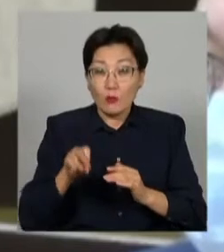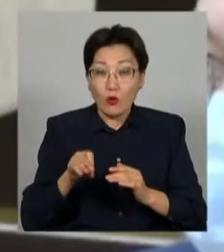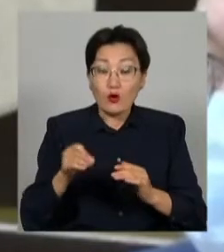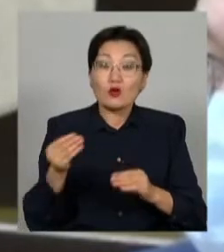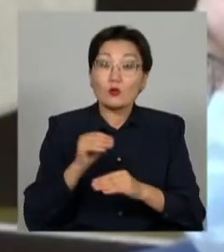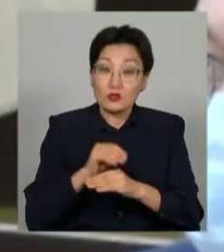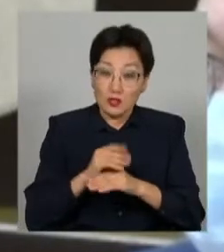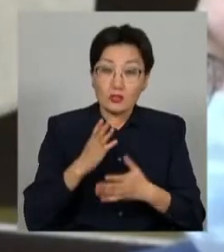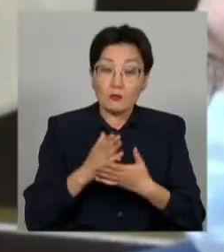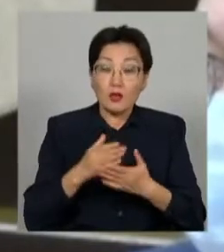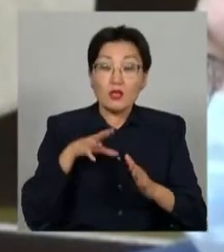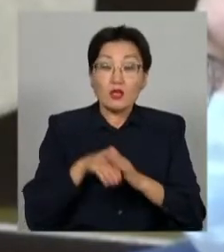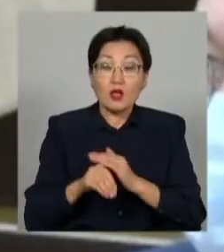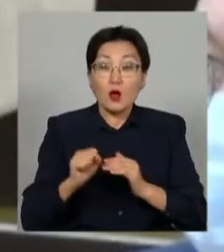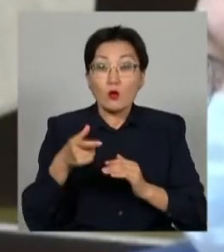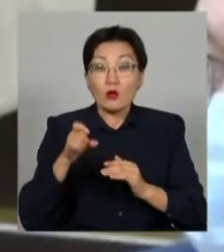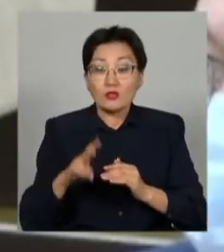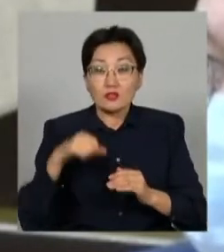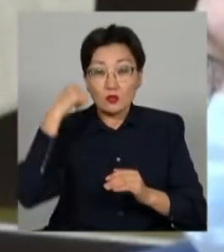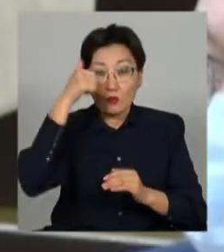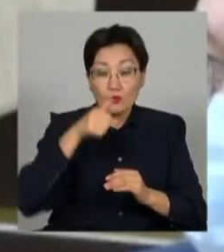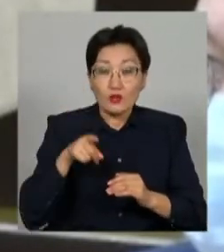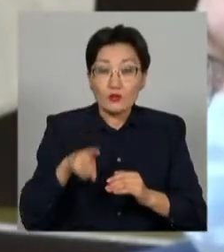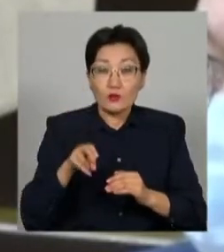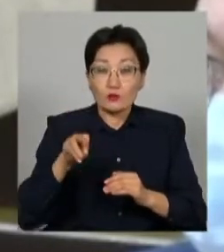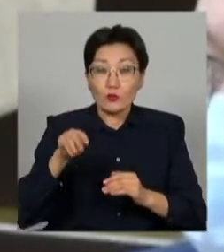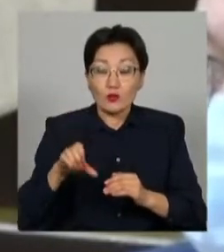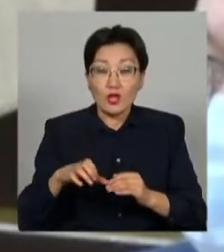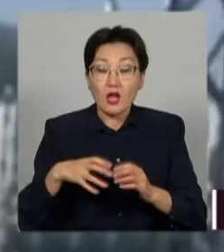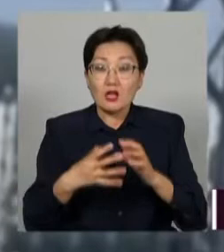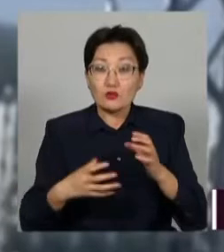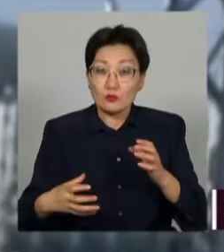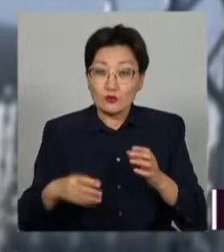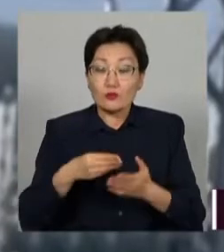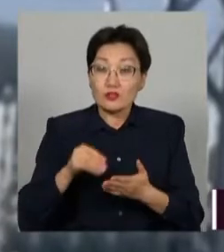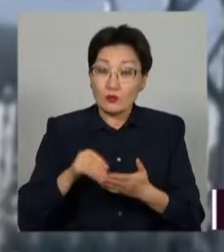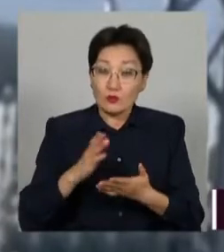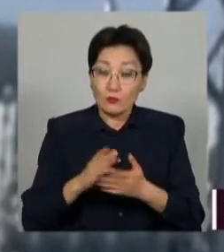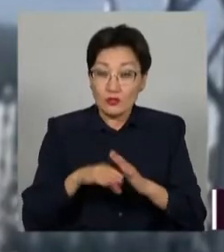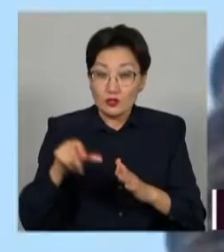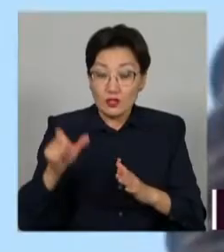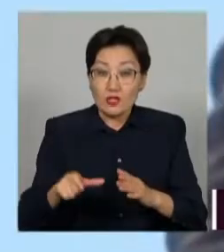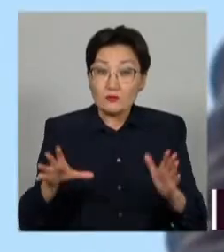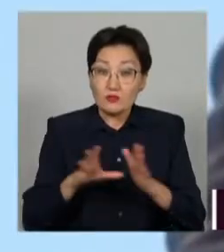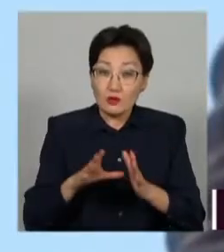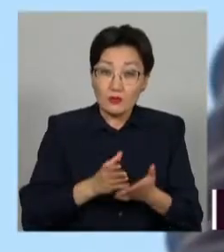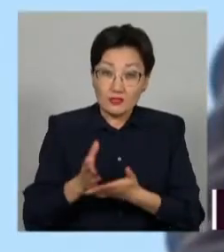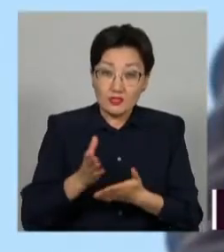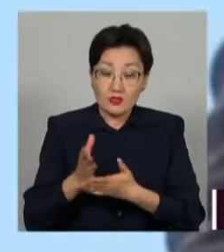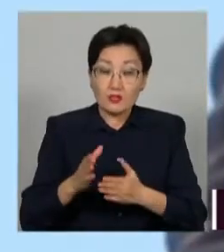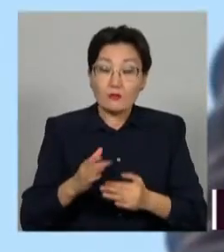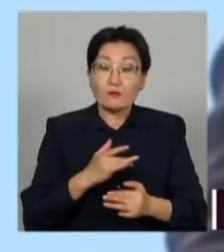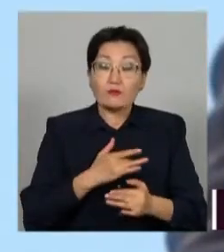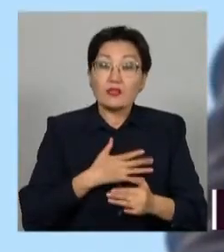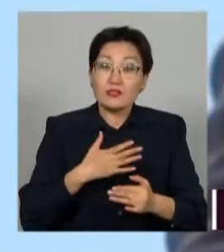емес. Тіпті Ауғанстаннан жылына 2 мың тонна жүзім сатып аламыз. Сенат депутаттары энергетика саласындағы